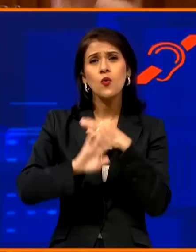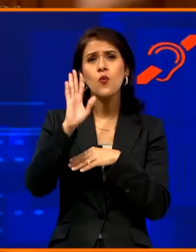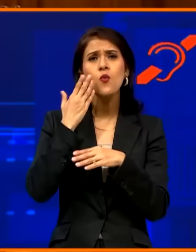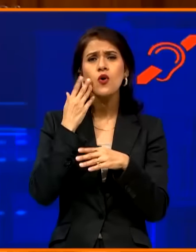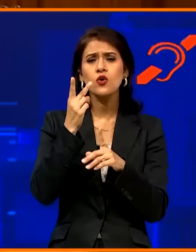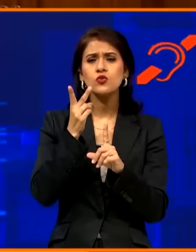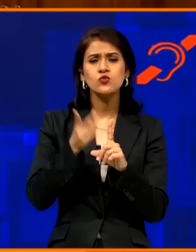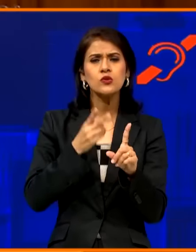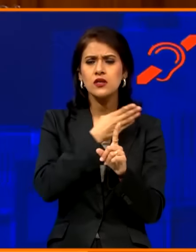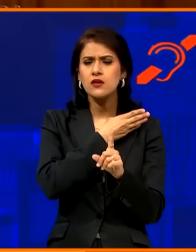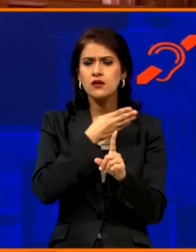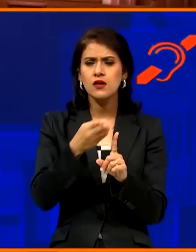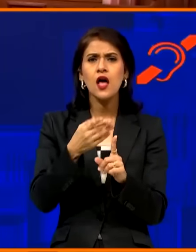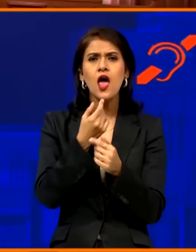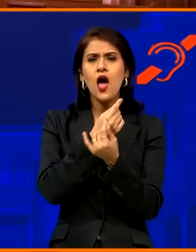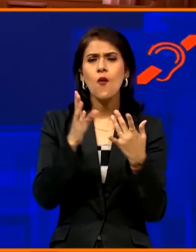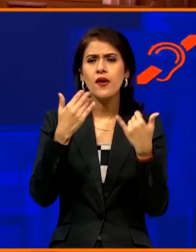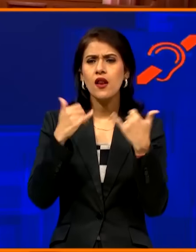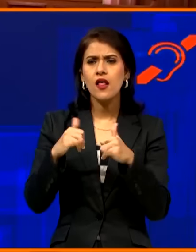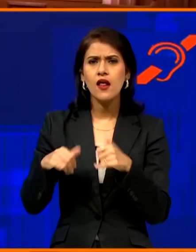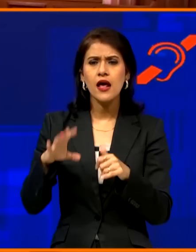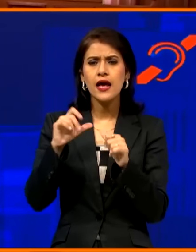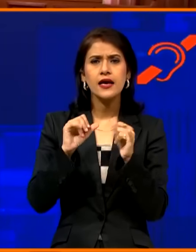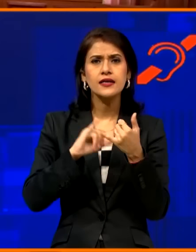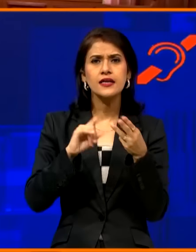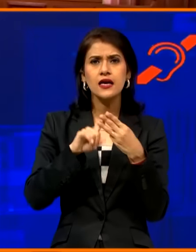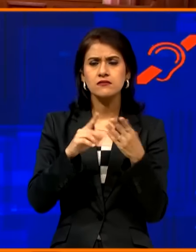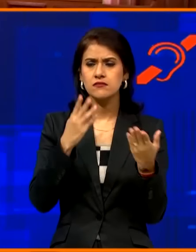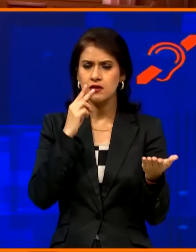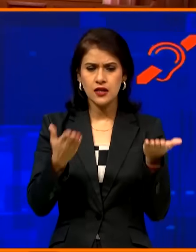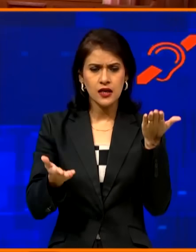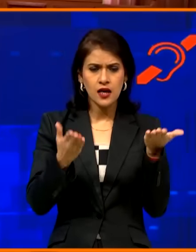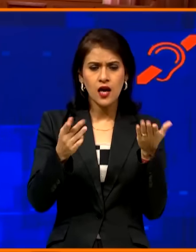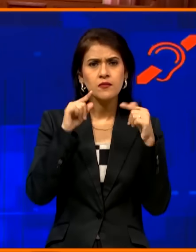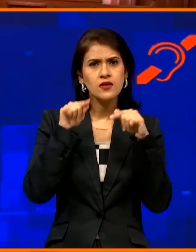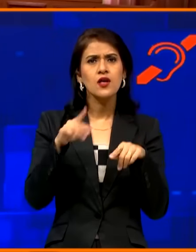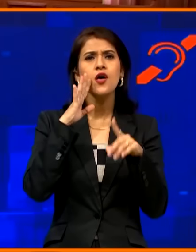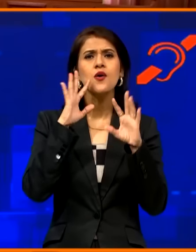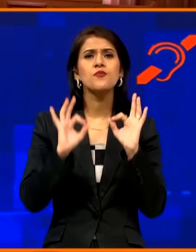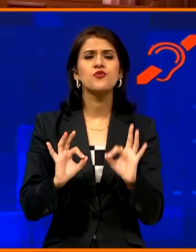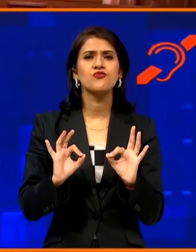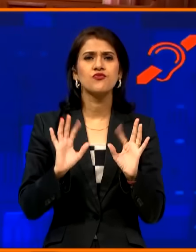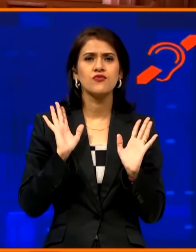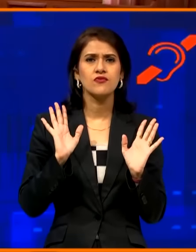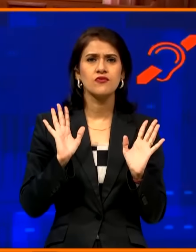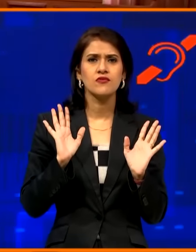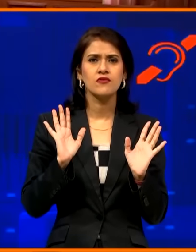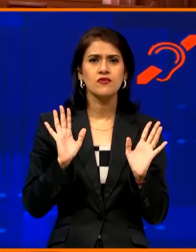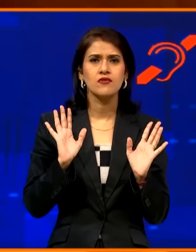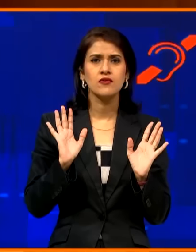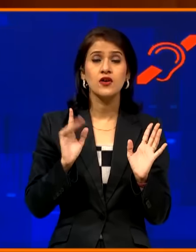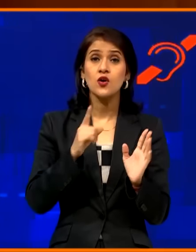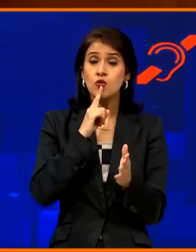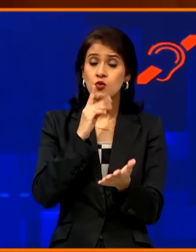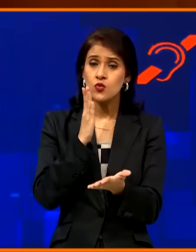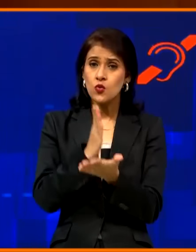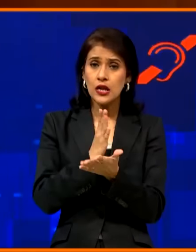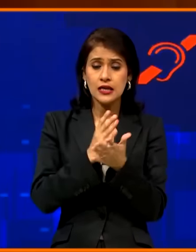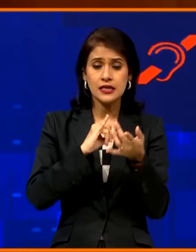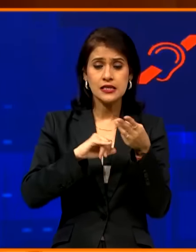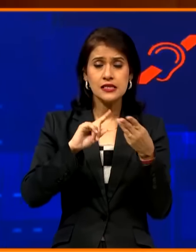ना कि दो साल में कितने इंसीडेंट्स हुए हैं इस तरह वो रख कर के सामने हकीकत पर होना चाहिए बात रियलिटी अलग चीज है परसेप्शन